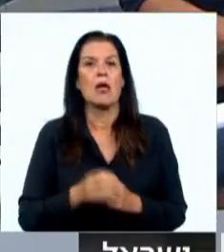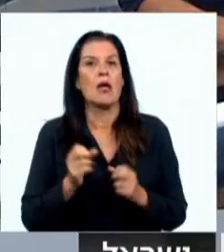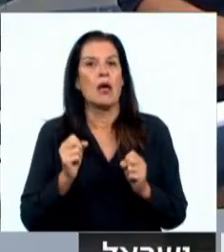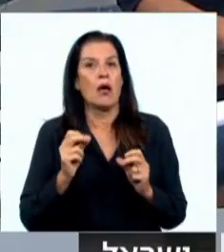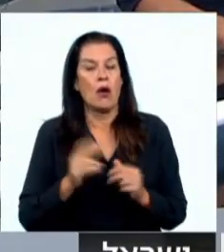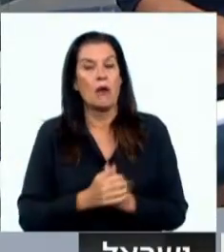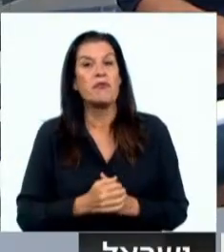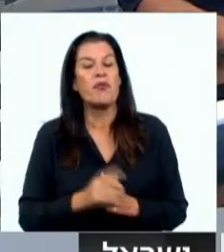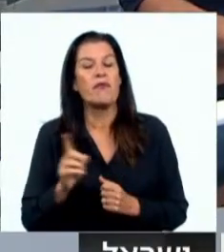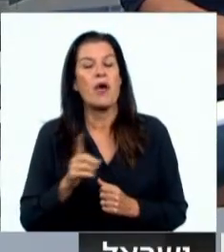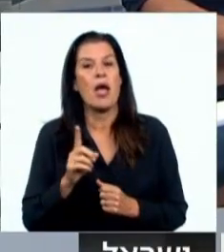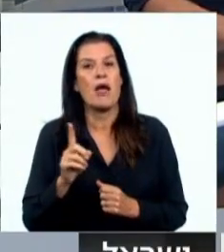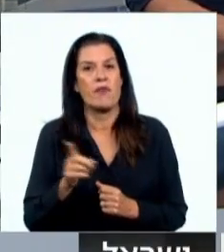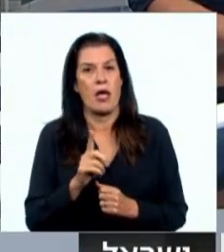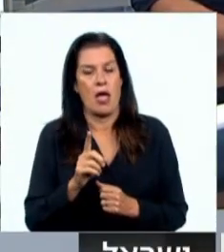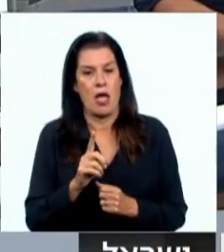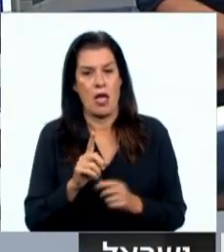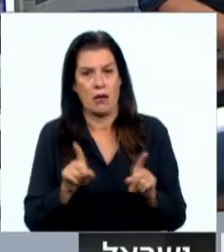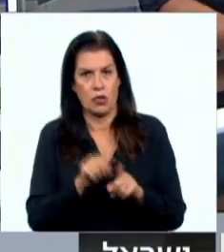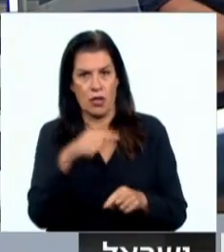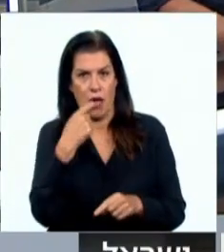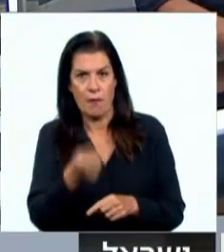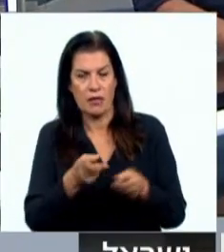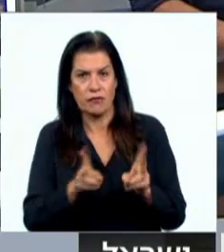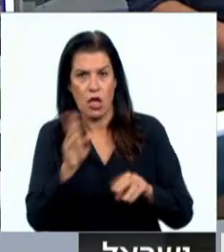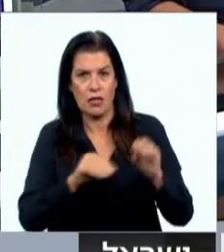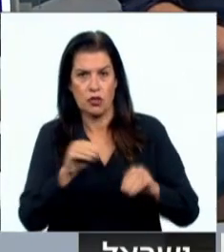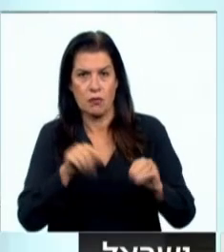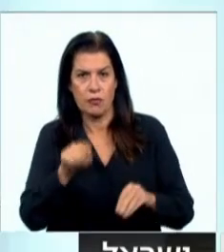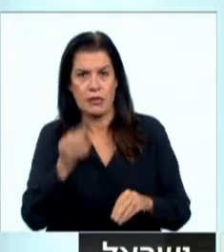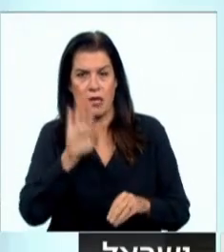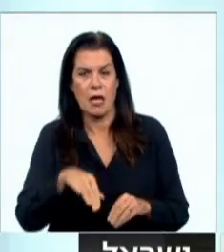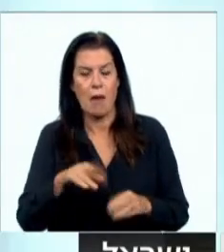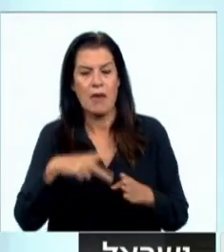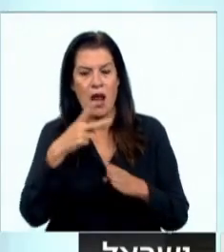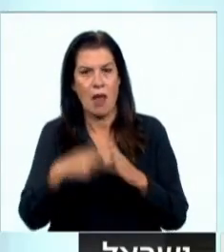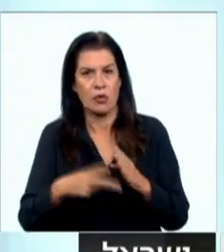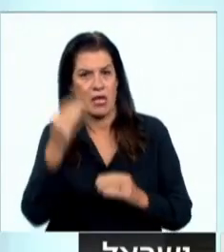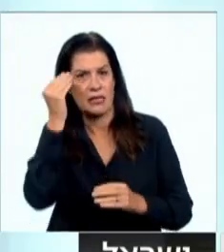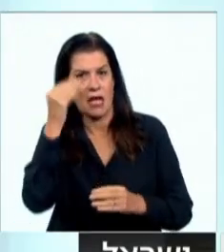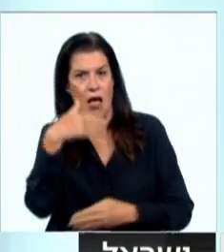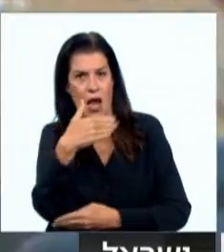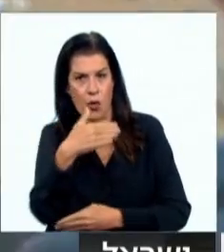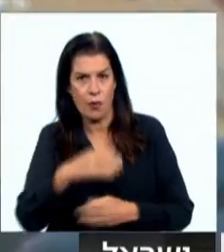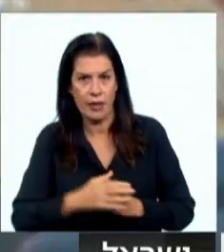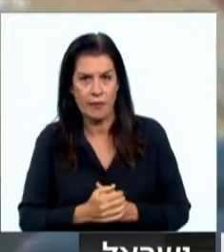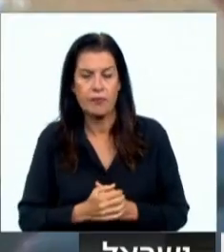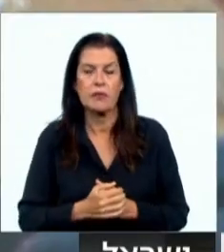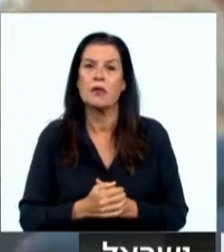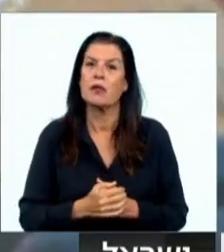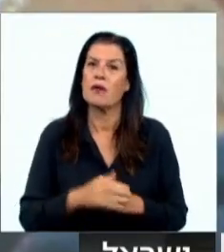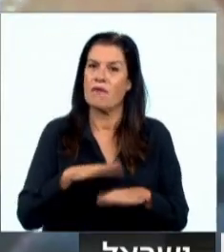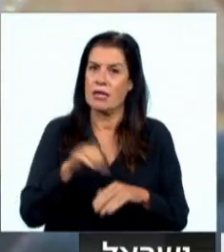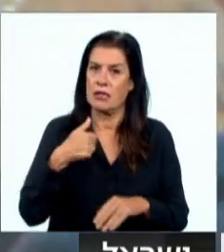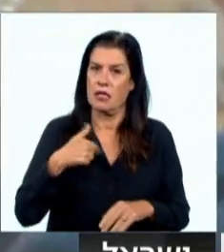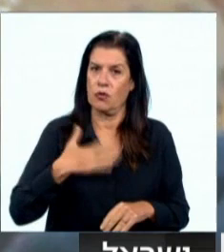וכמו שאמרת, אפשר יהיה להשתמש בזה גם לפרויקט ההנצחה הלאומי, ועליו אנחנו רוצים לדבר עכשיו. כאן איתנו באולפן פלג